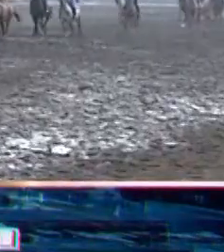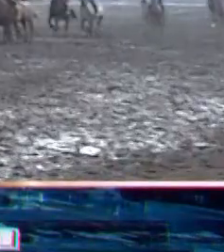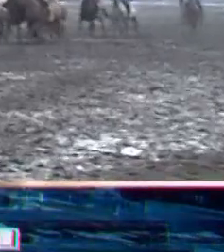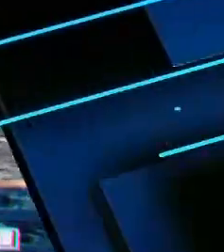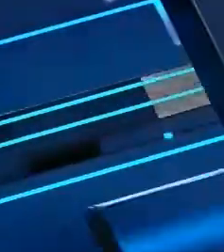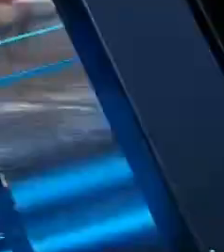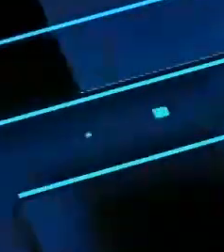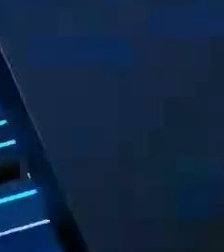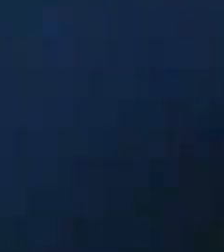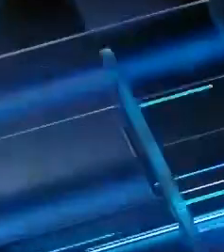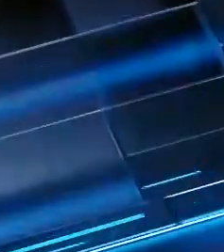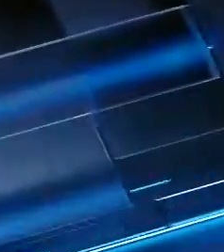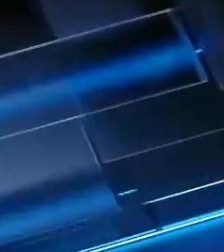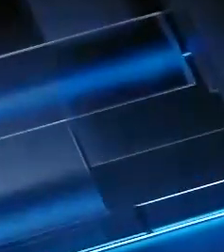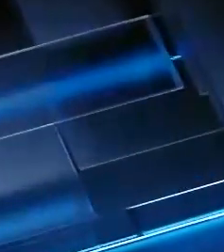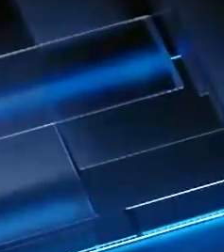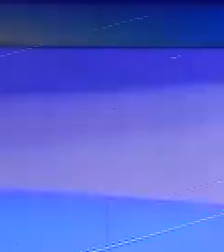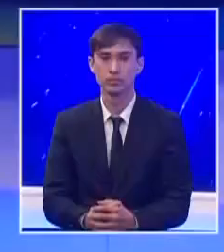молодежи.